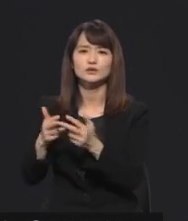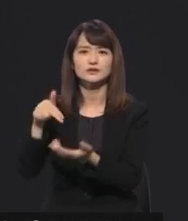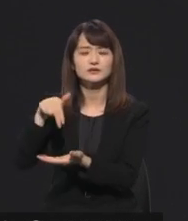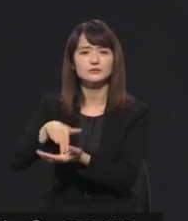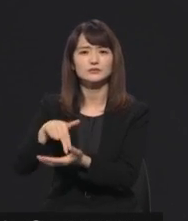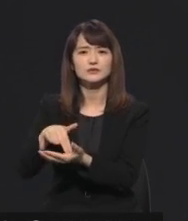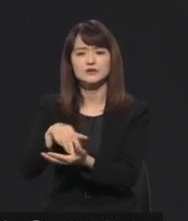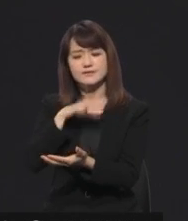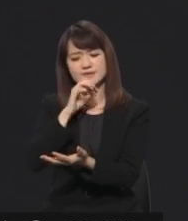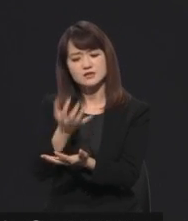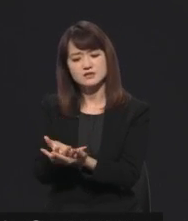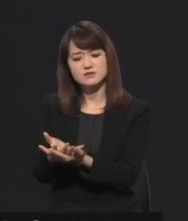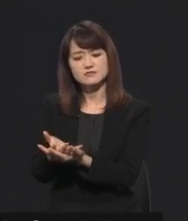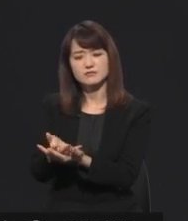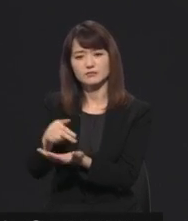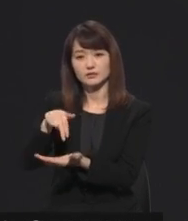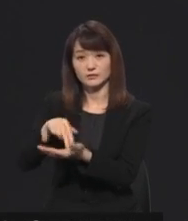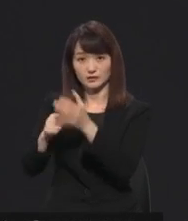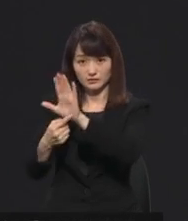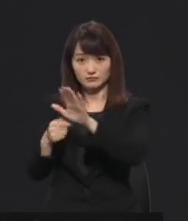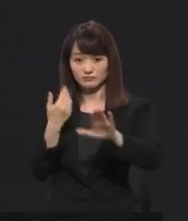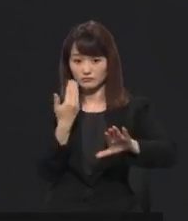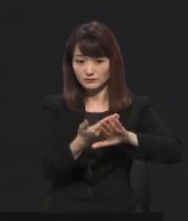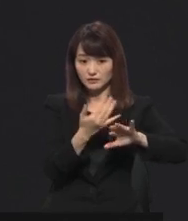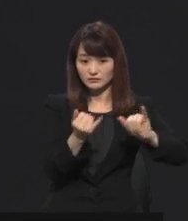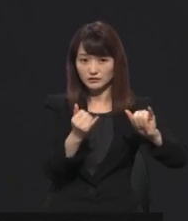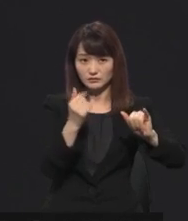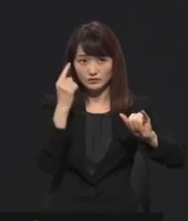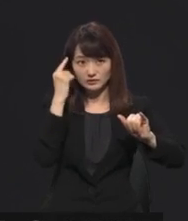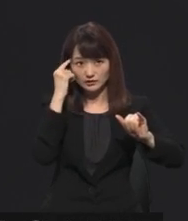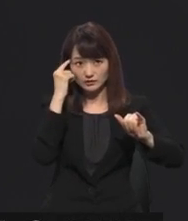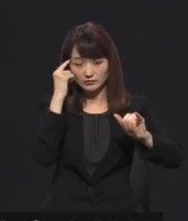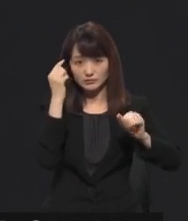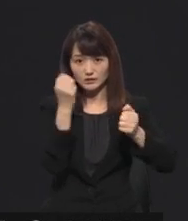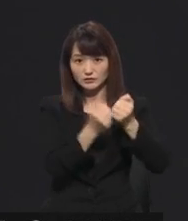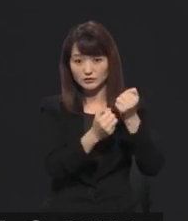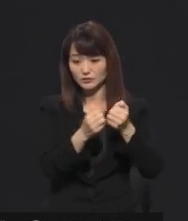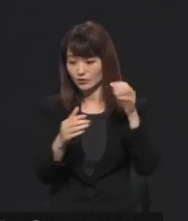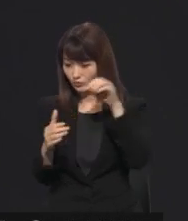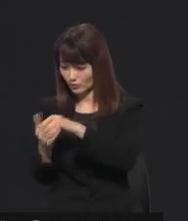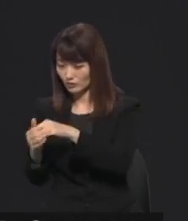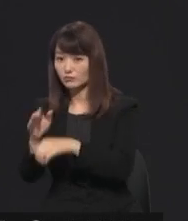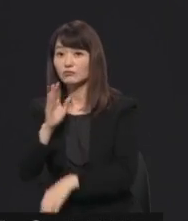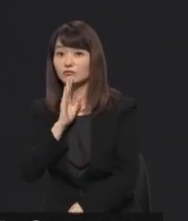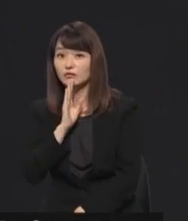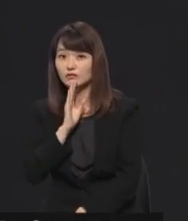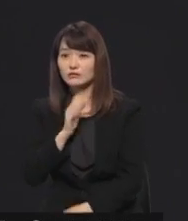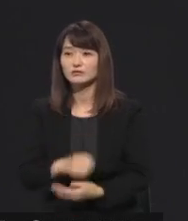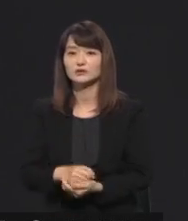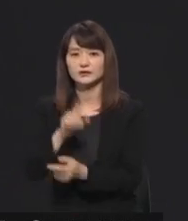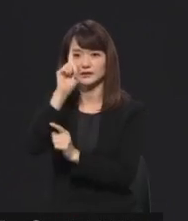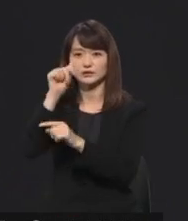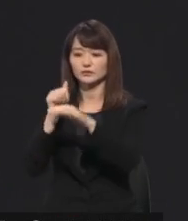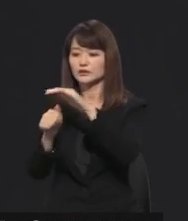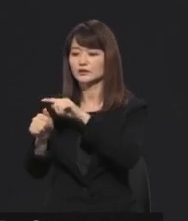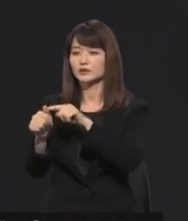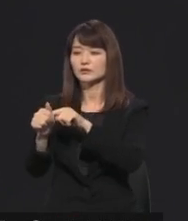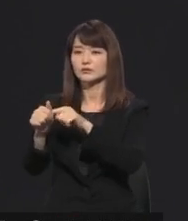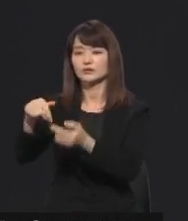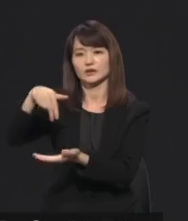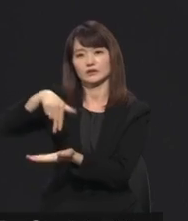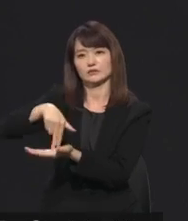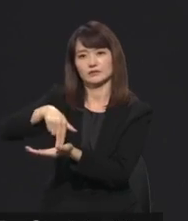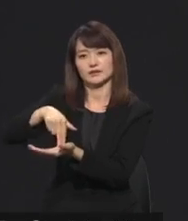등으로 얘기하고 있는데 다른 사람이 해서 그렇게 되면 그 말이 맞아 이렇게 얘기하게 됩니다 이준석 대표 편 에서의 해설 보니 라고 전생을